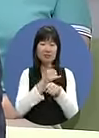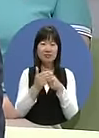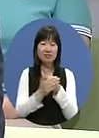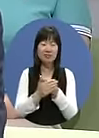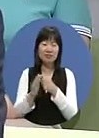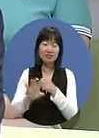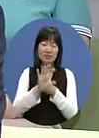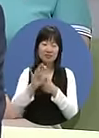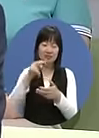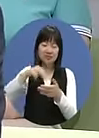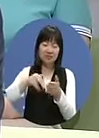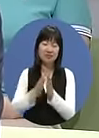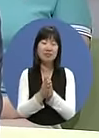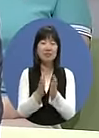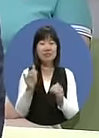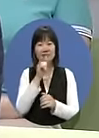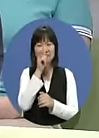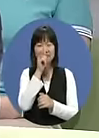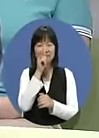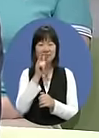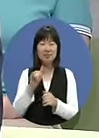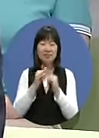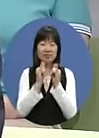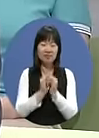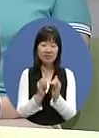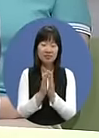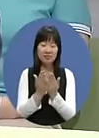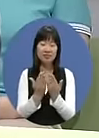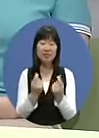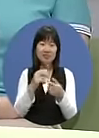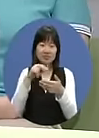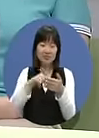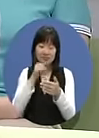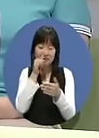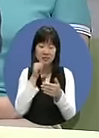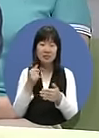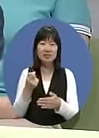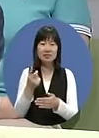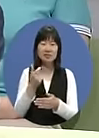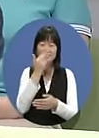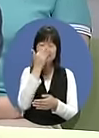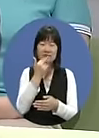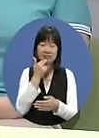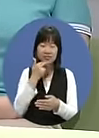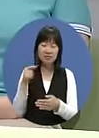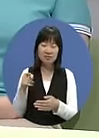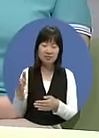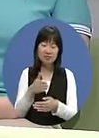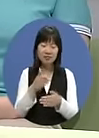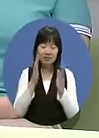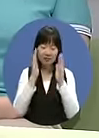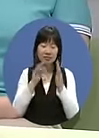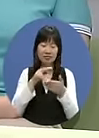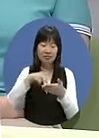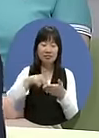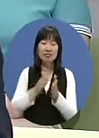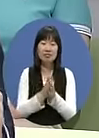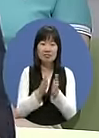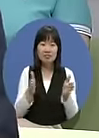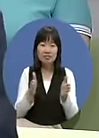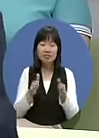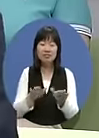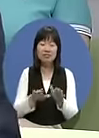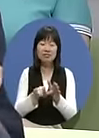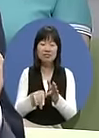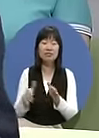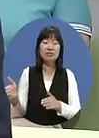그걸 반복해서 읽기 시작했거든요. 그러면서 뭐 사회책도 그렇게 읽고, 그러면서 조금 덜 지루한 것부터 이렇게 교과서 읽기를 시작했는데,